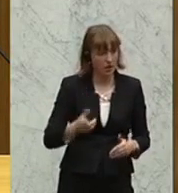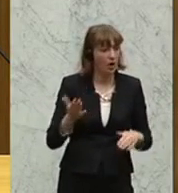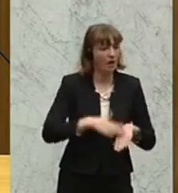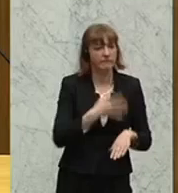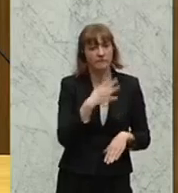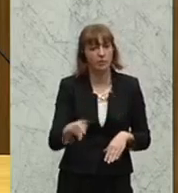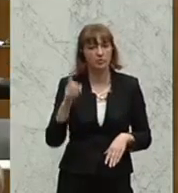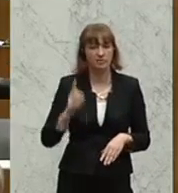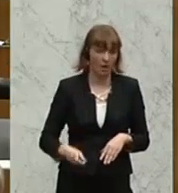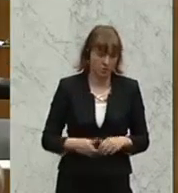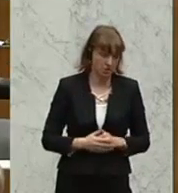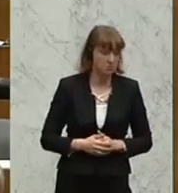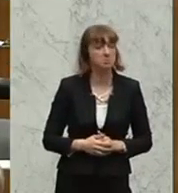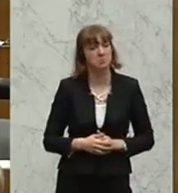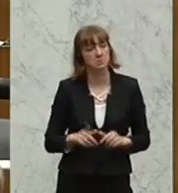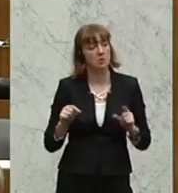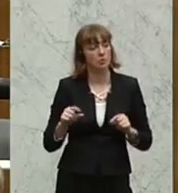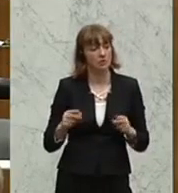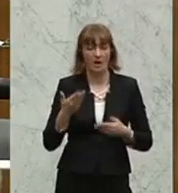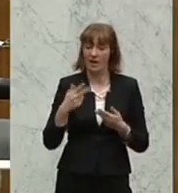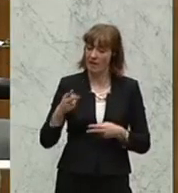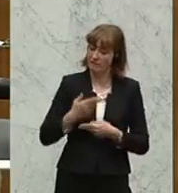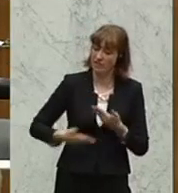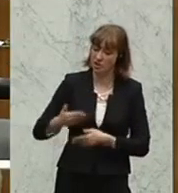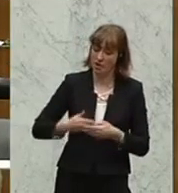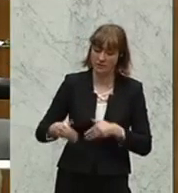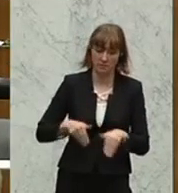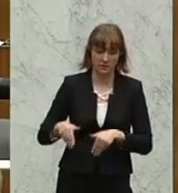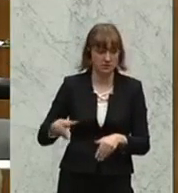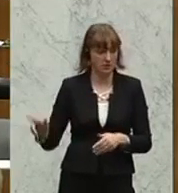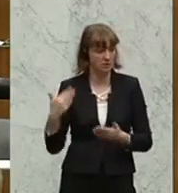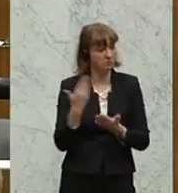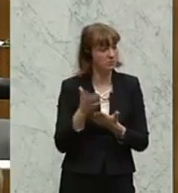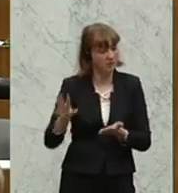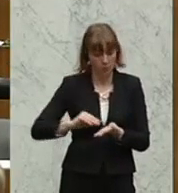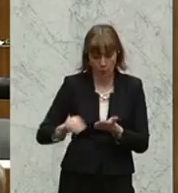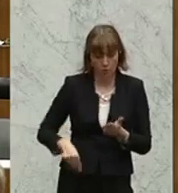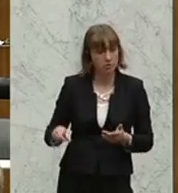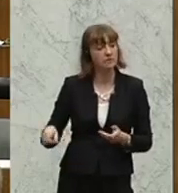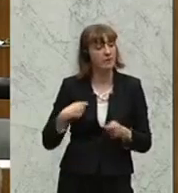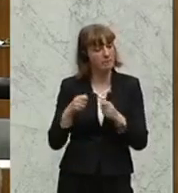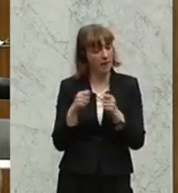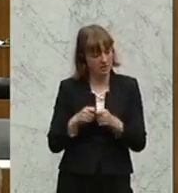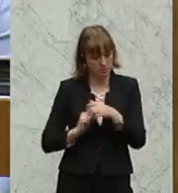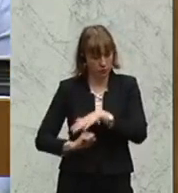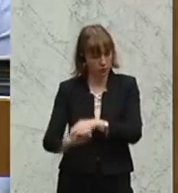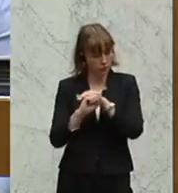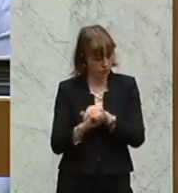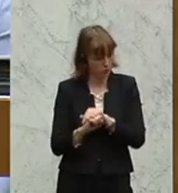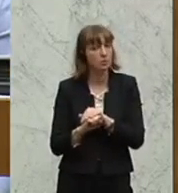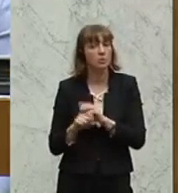derzeit 255.000 auf 700.000 Euro. Also großzügig ausdehnen.